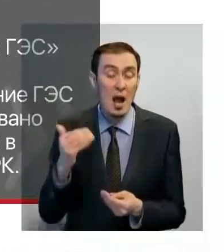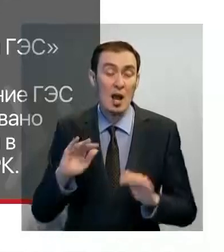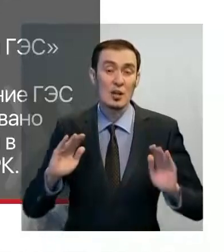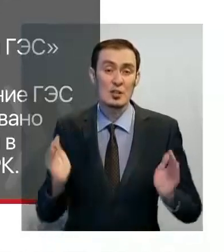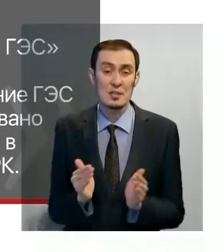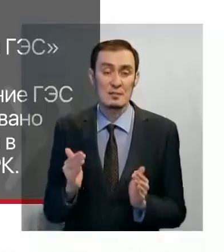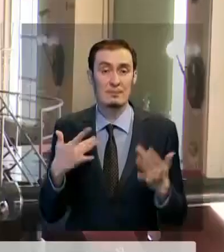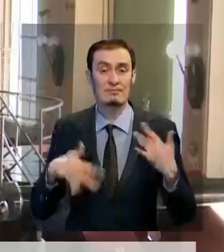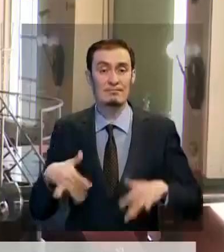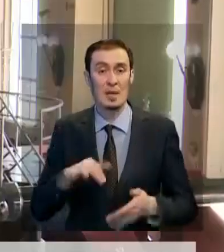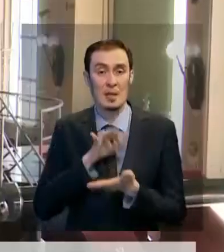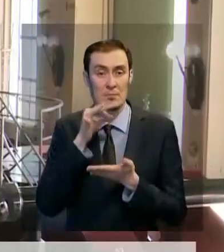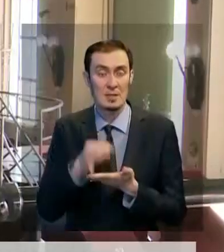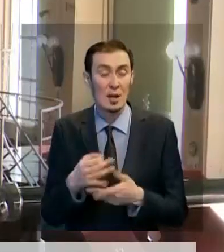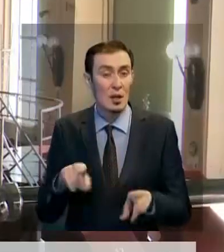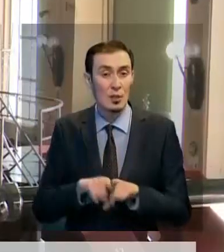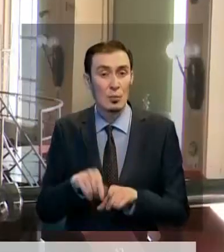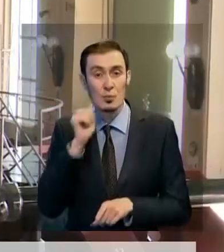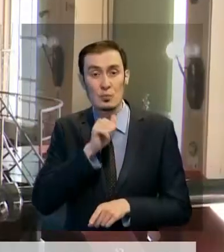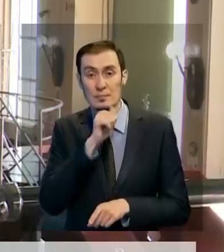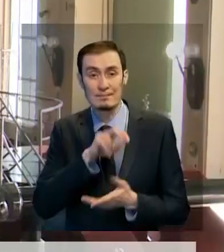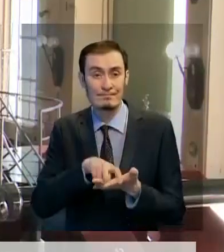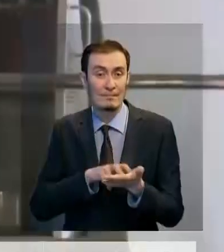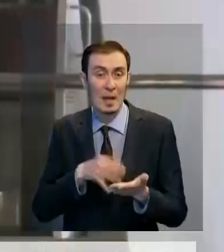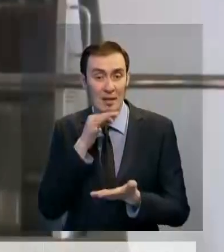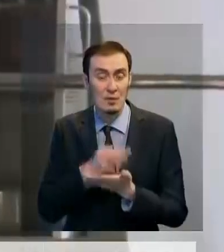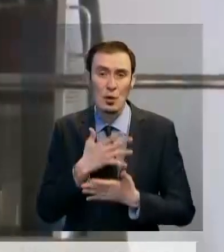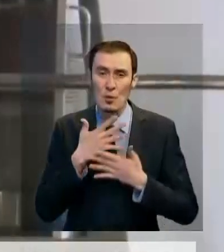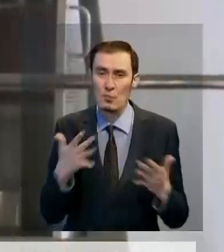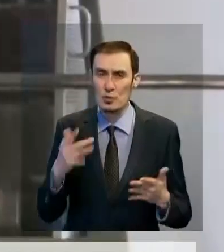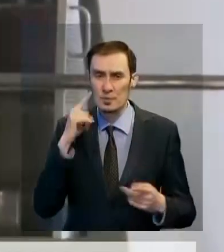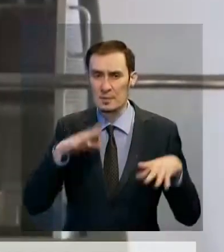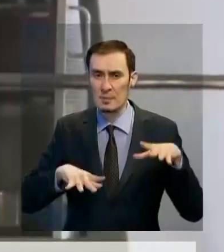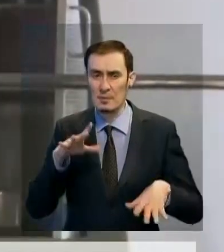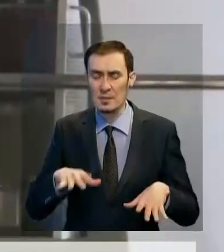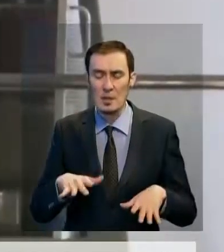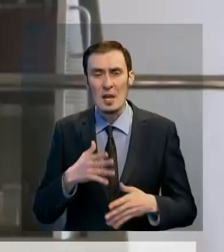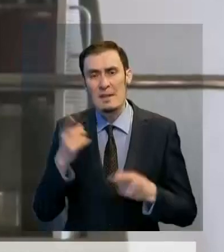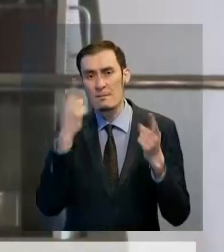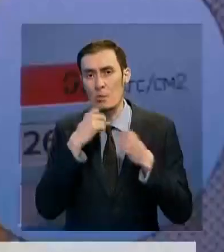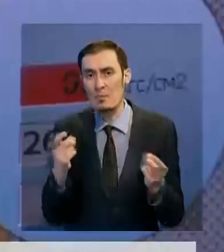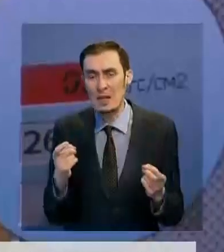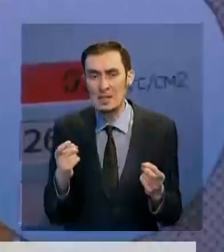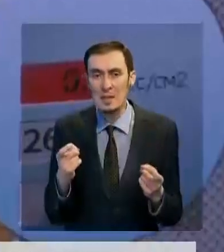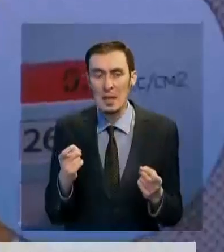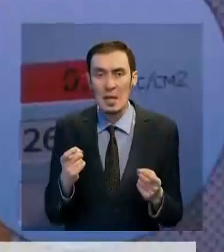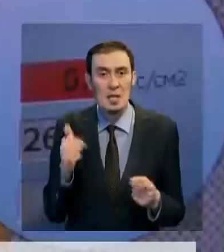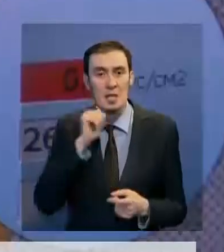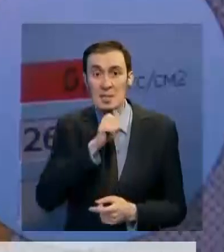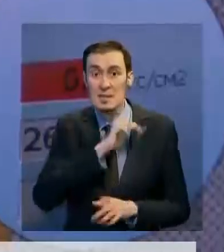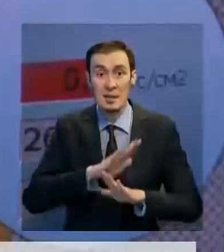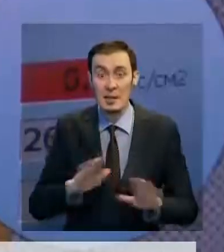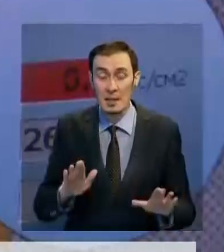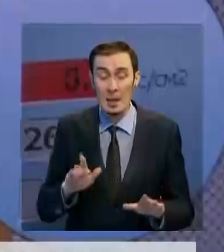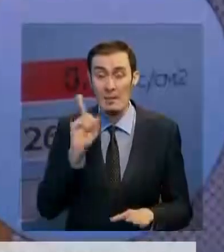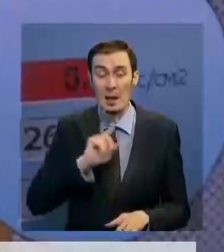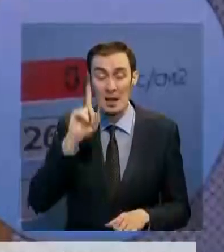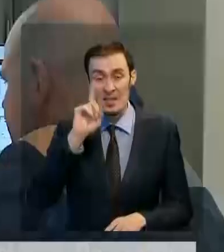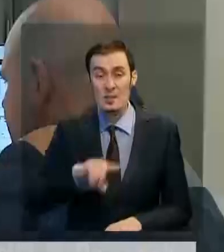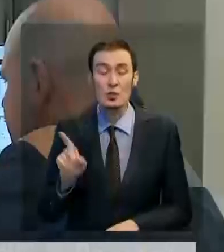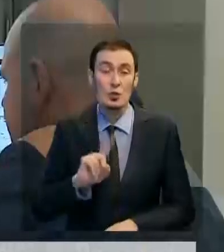ограничиваясь формальной отпиской. Столь уклончивые ответы чиновников все больше настораживают. Информация не под грифом «секретно». Пока же